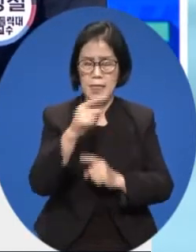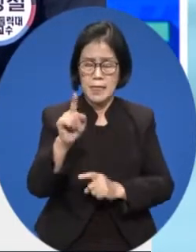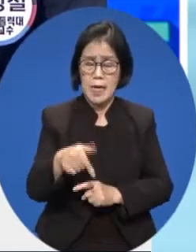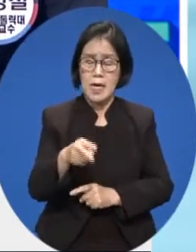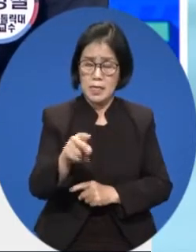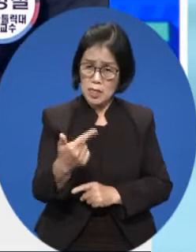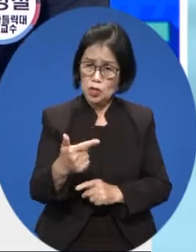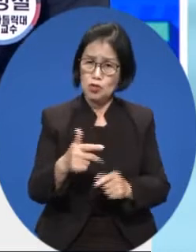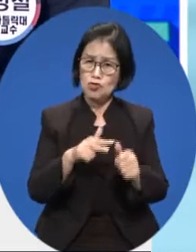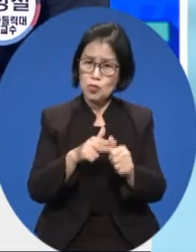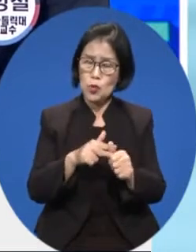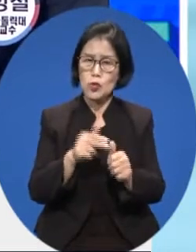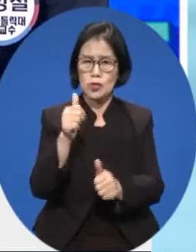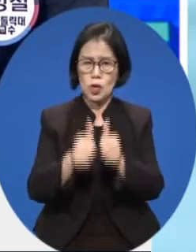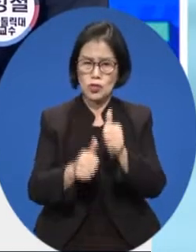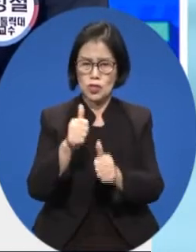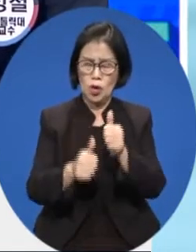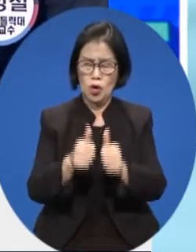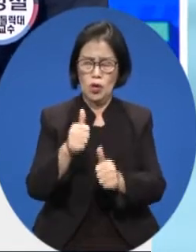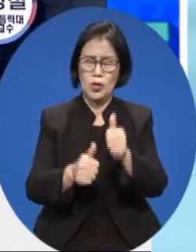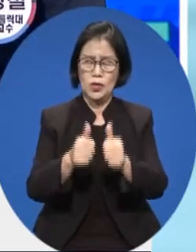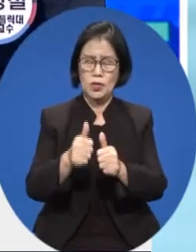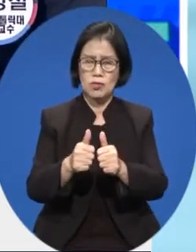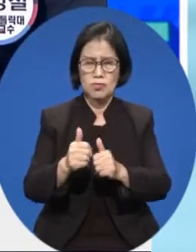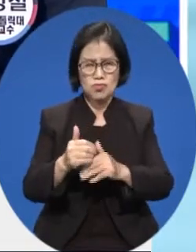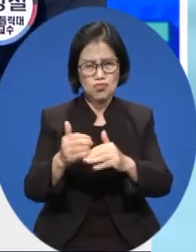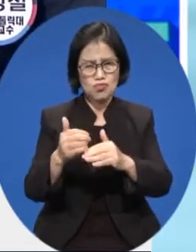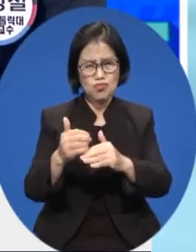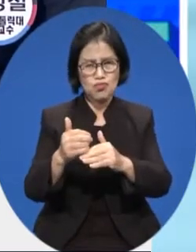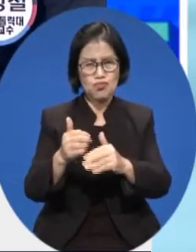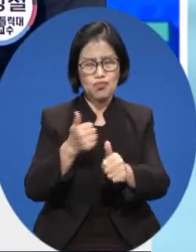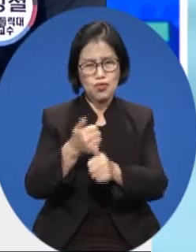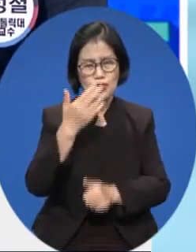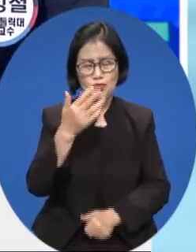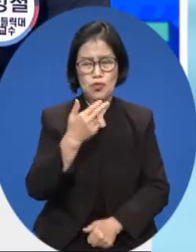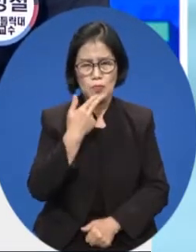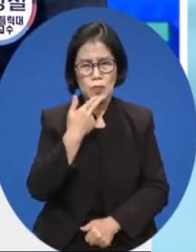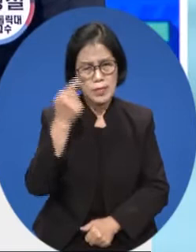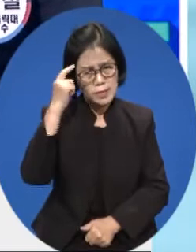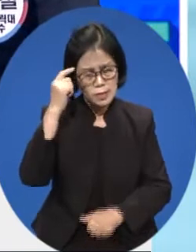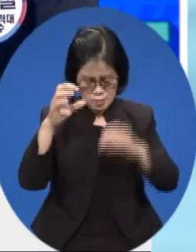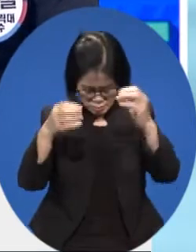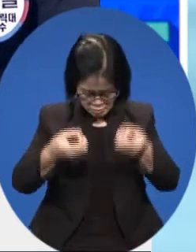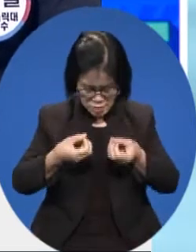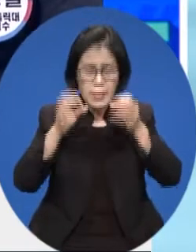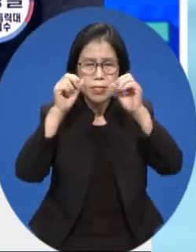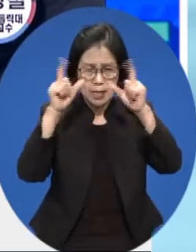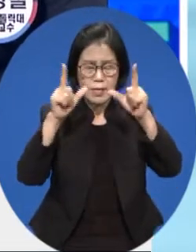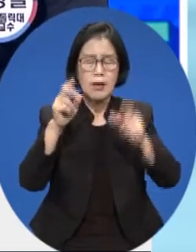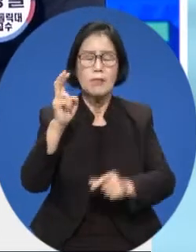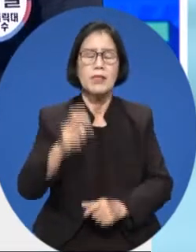는 경선을 내가 해봤자 이 개수가 없을 가능성이 높다 라고 본인 스스로 깨달을 거예요